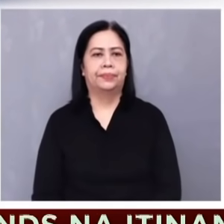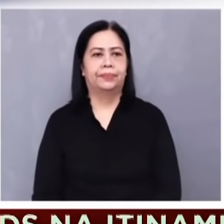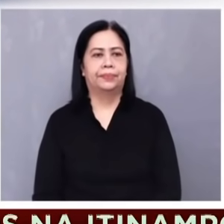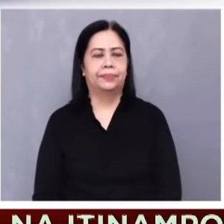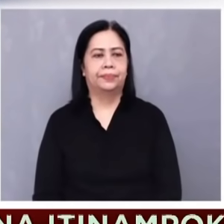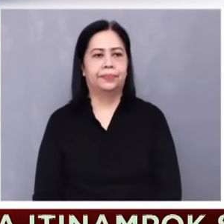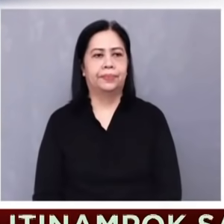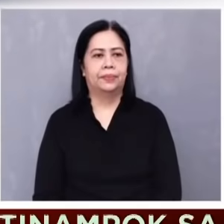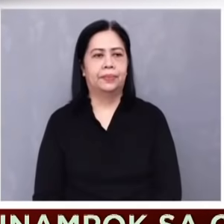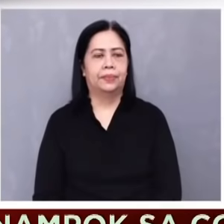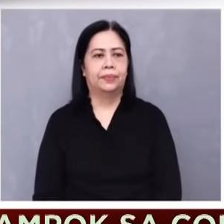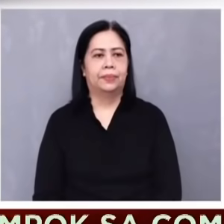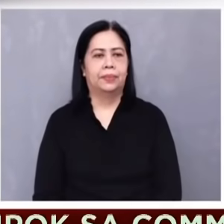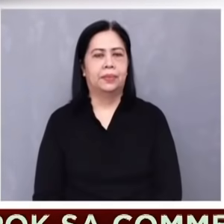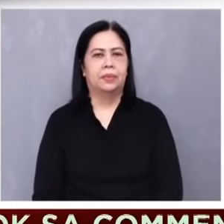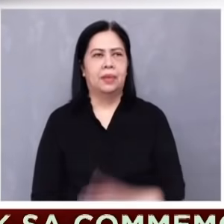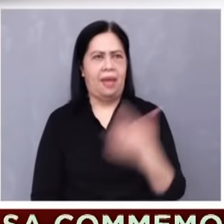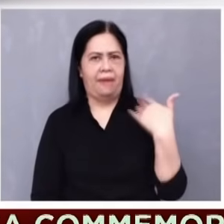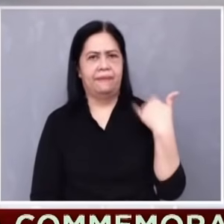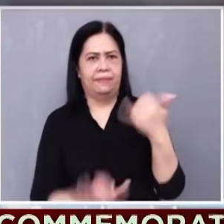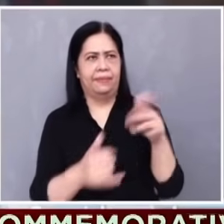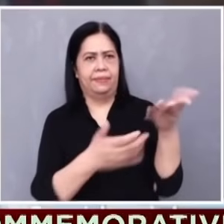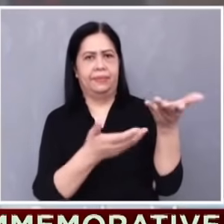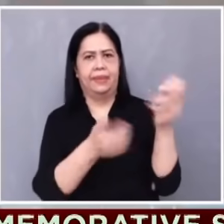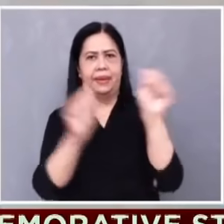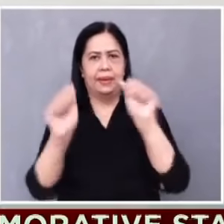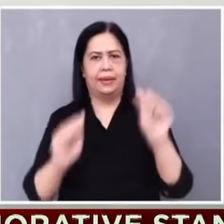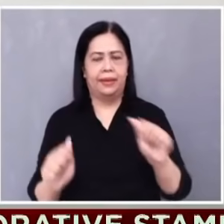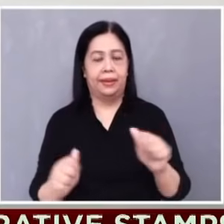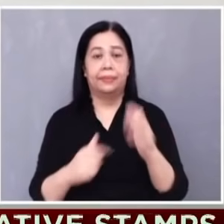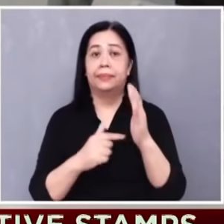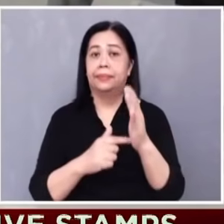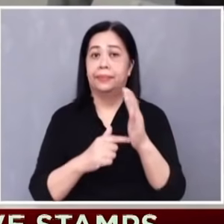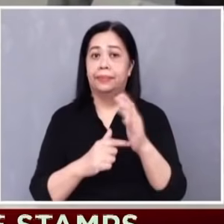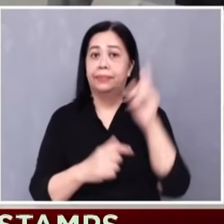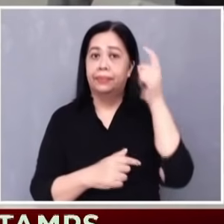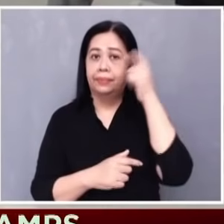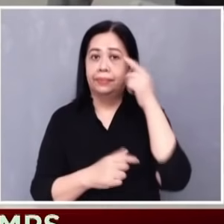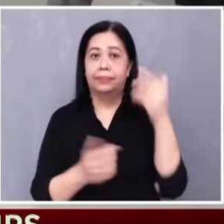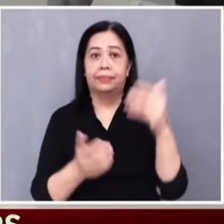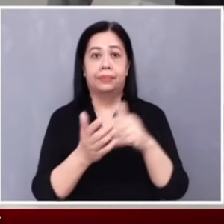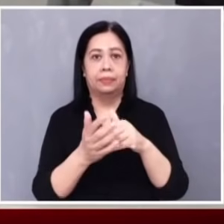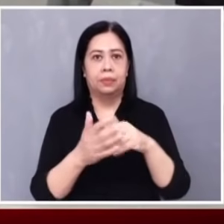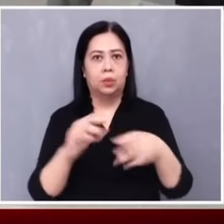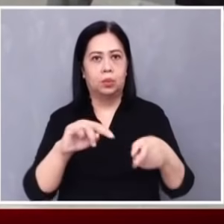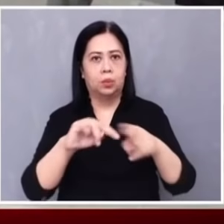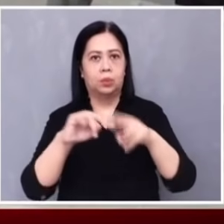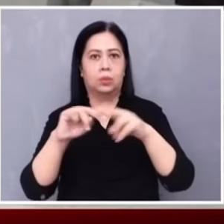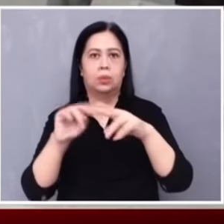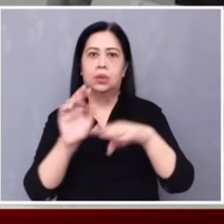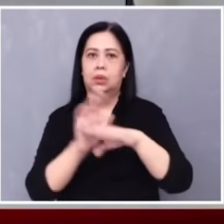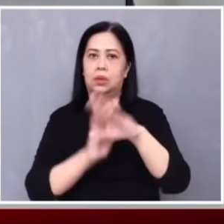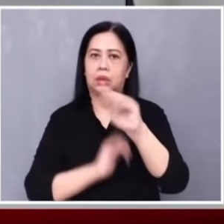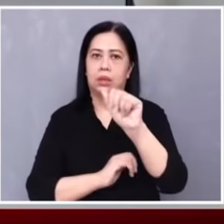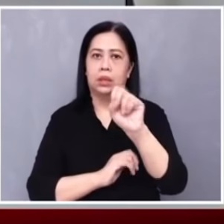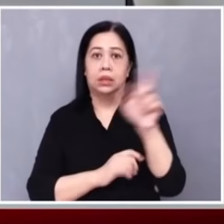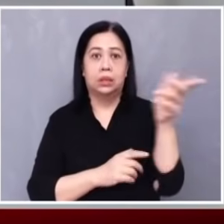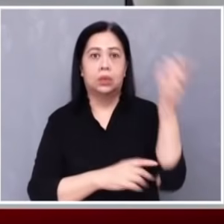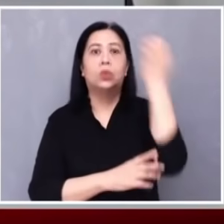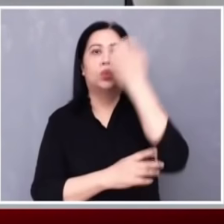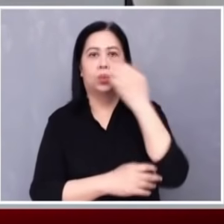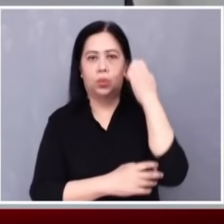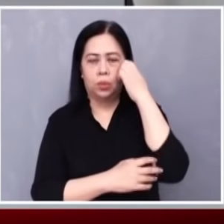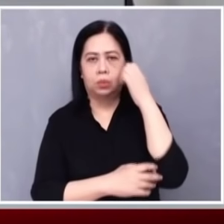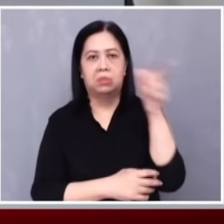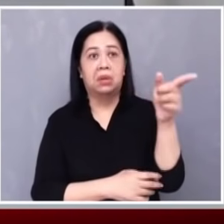nasa hangin lang. Inihalimbawa ng pamahalaan ang muling pagsipa ng COVID-19 cases sa Europa. Tinanggal nila